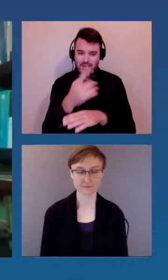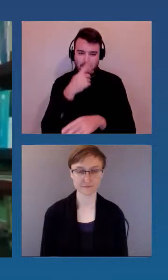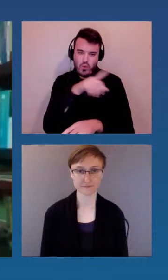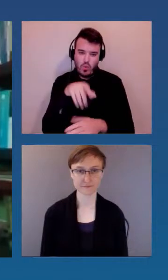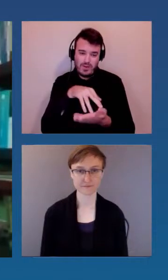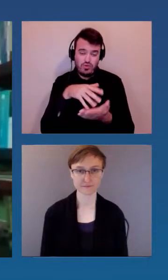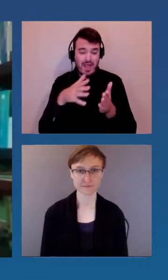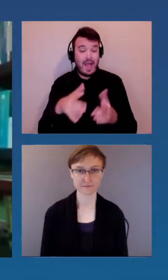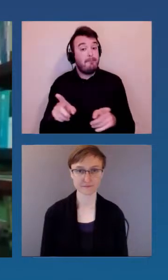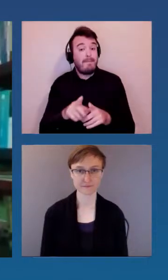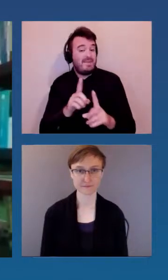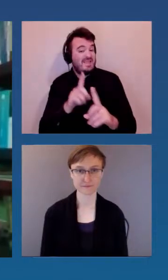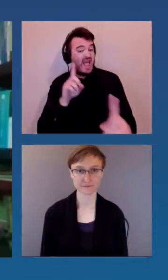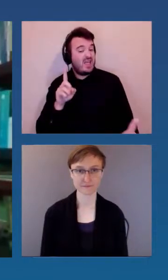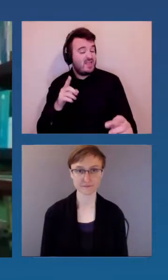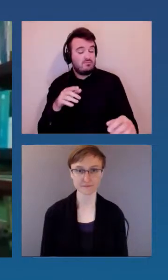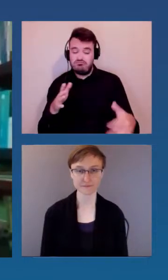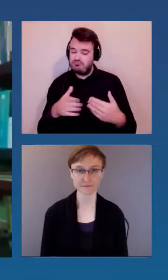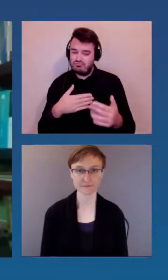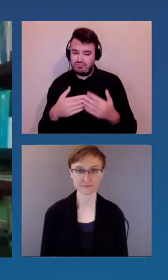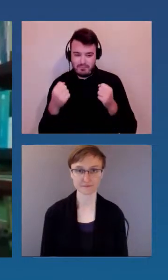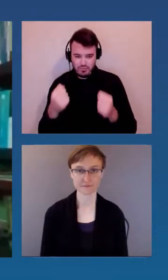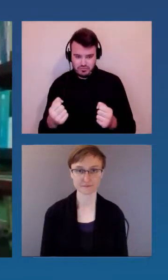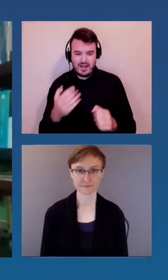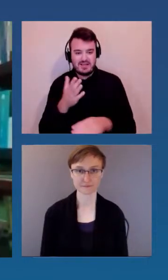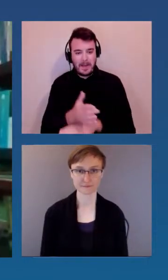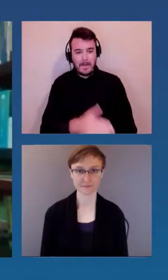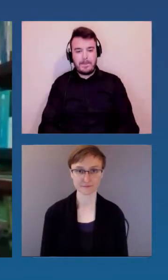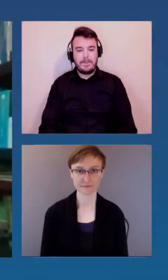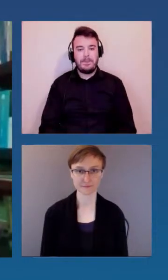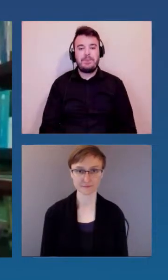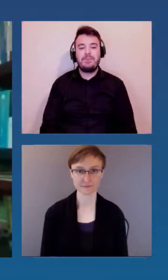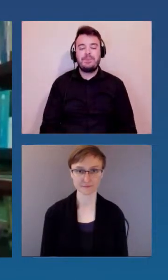et tout sera là pour les étudiants.